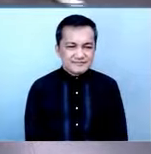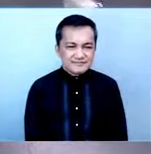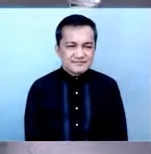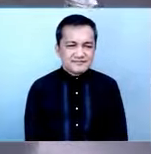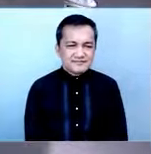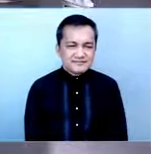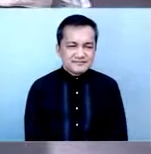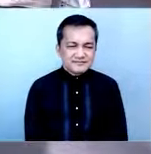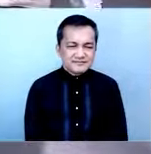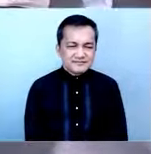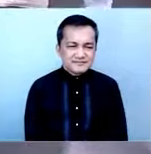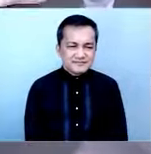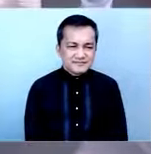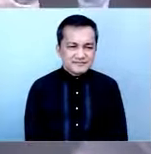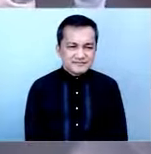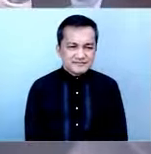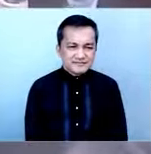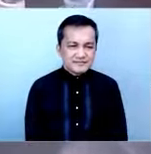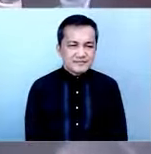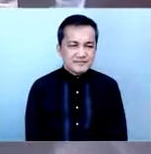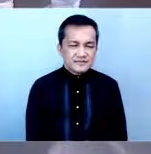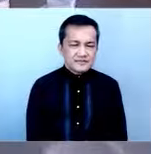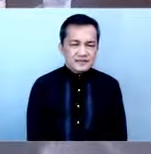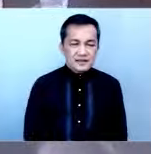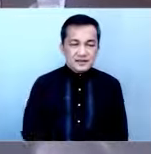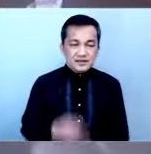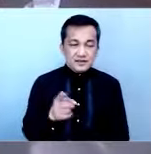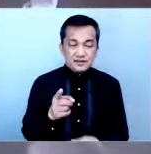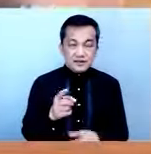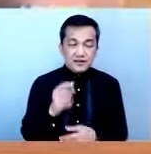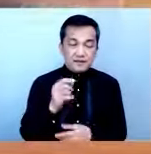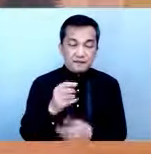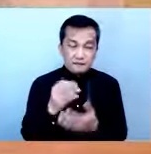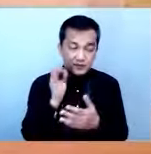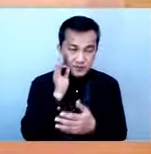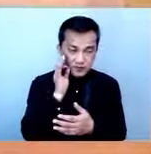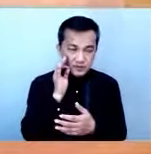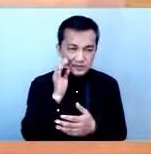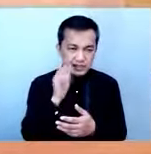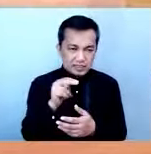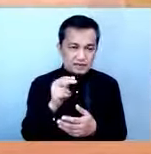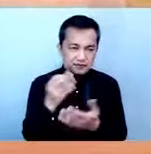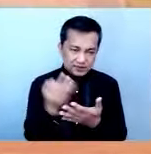Lahat ng ate. So basically naman po, pag sa fruits, kailangan lang fresh yung fruits and good quality. Okay.